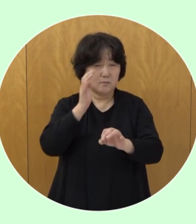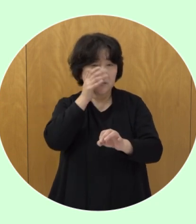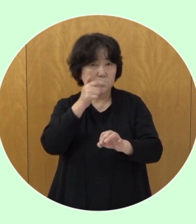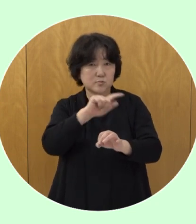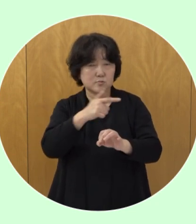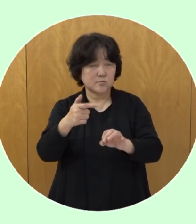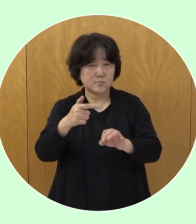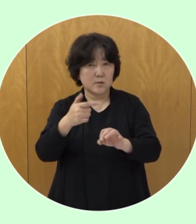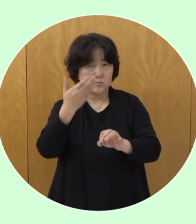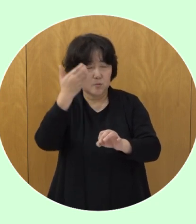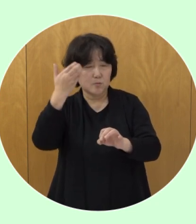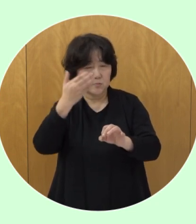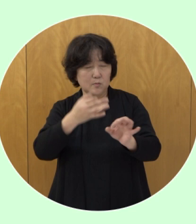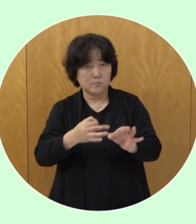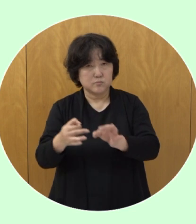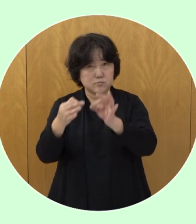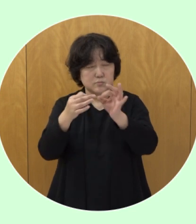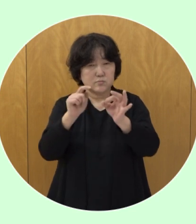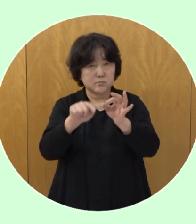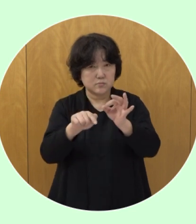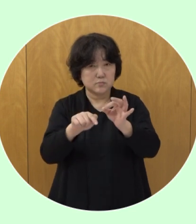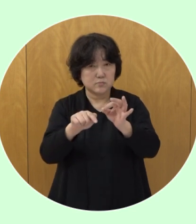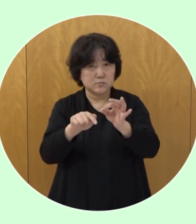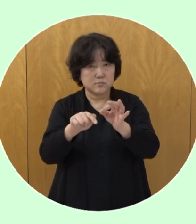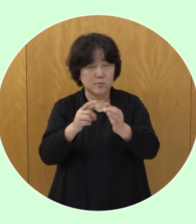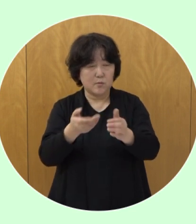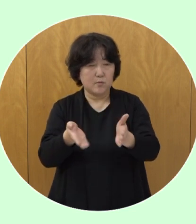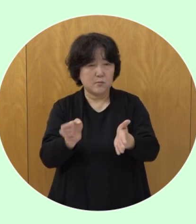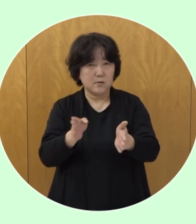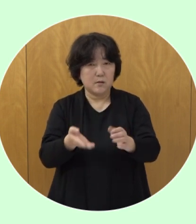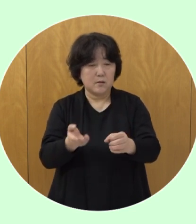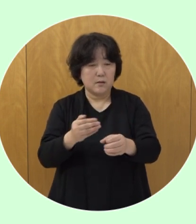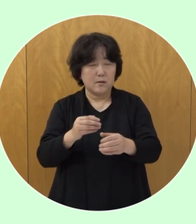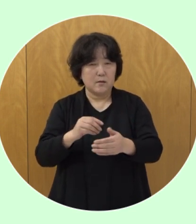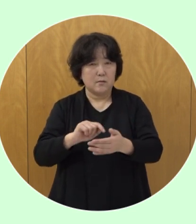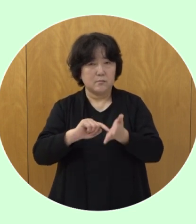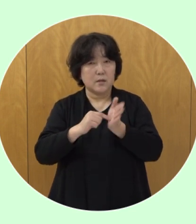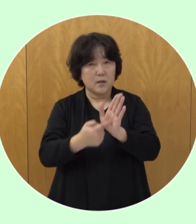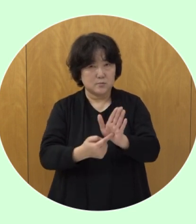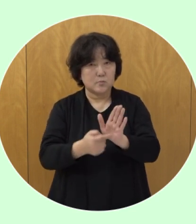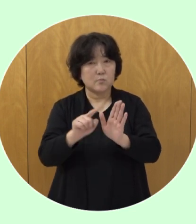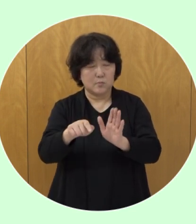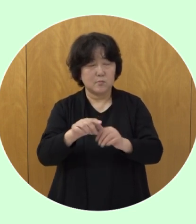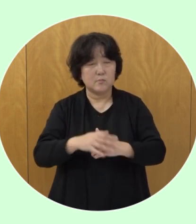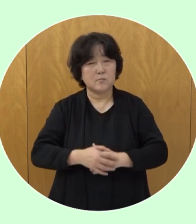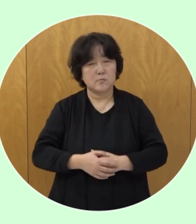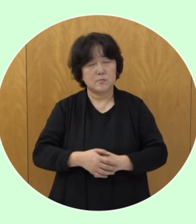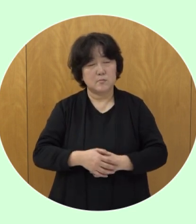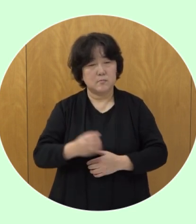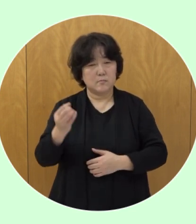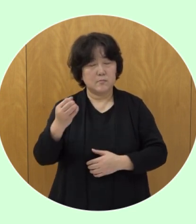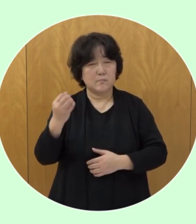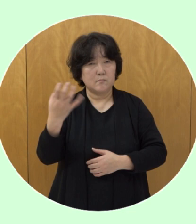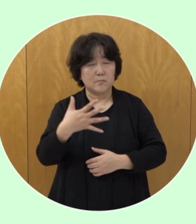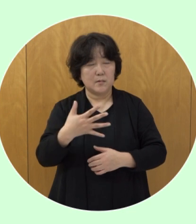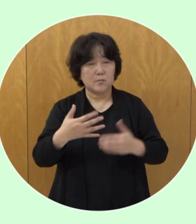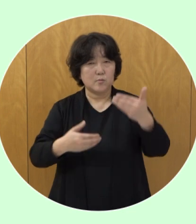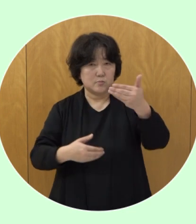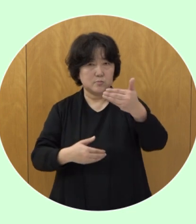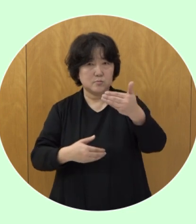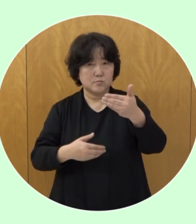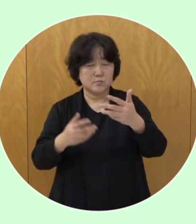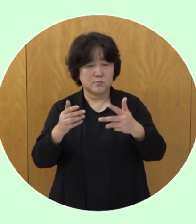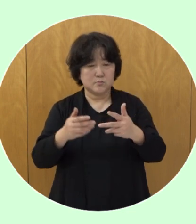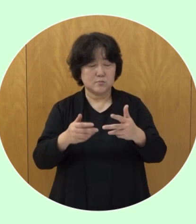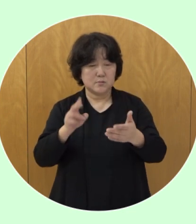込み額を補正計上するものでございます。番号の9につきましては、指定管理施設